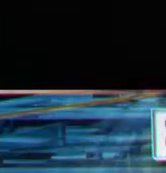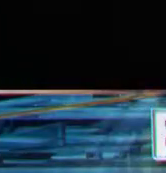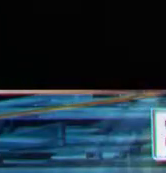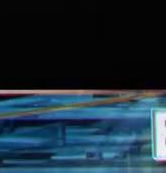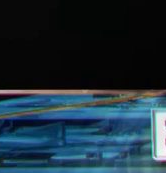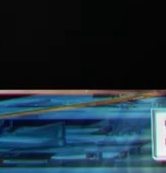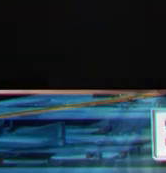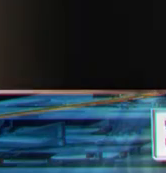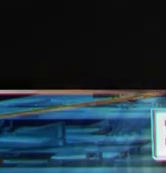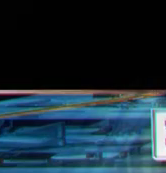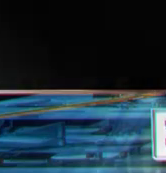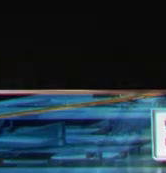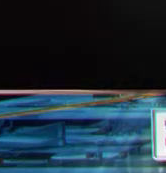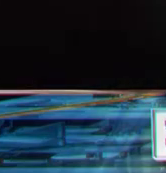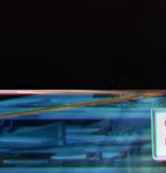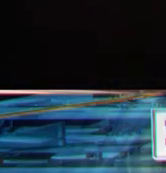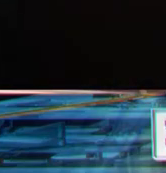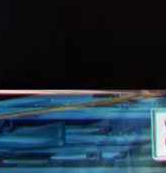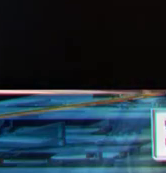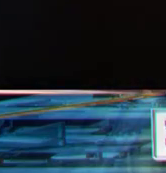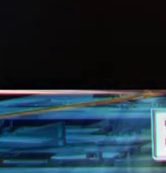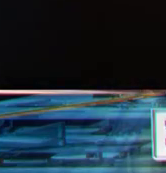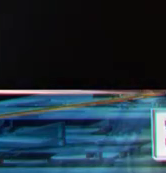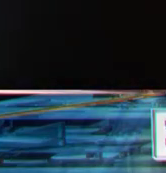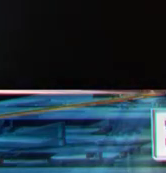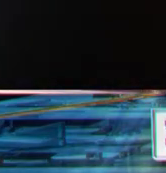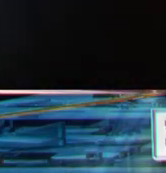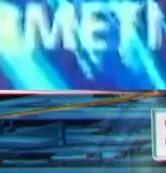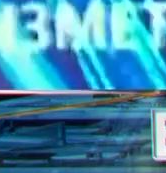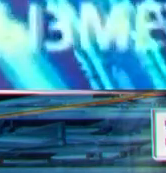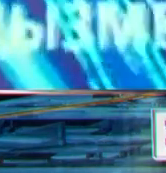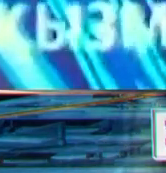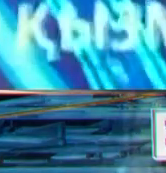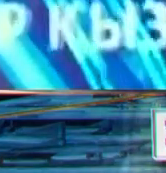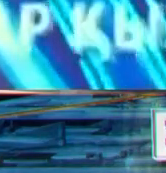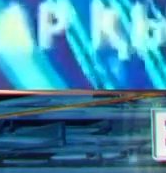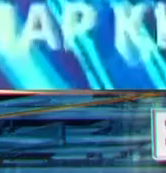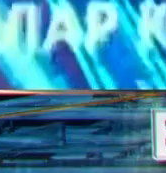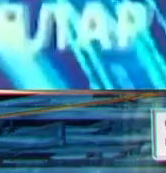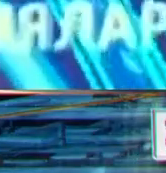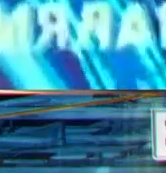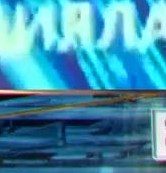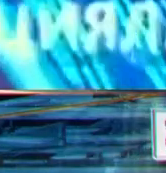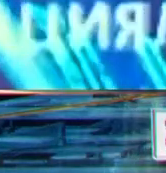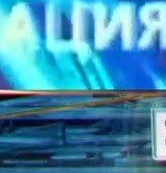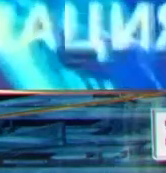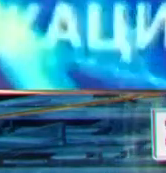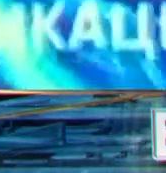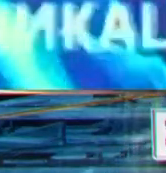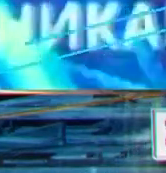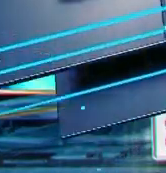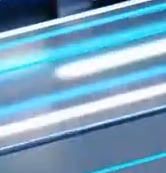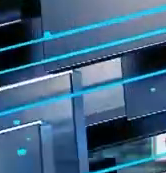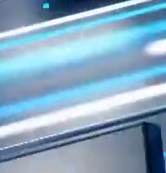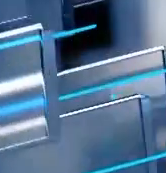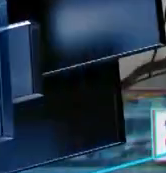Заңға қарсы келгендер жауапқа тартылады. Президент Түркістан облысы мен Сәтбаев қаласындағы дүрбеленге байланысты кеңес өткізді.